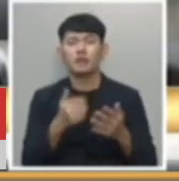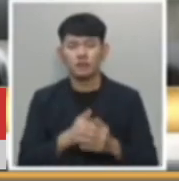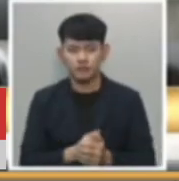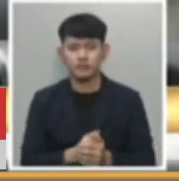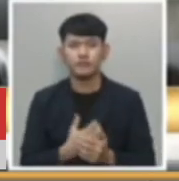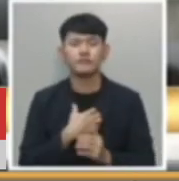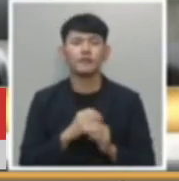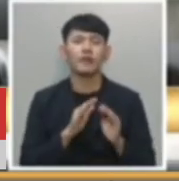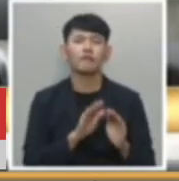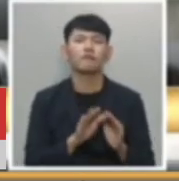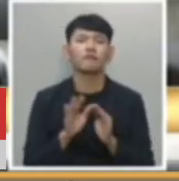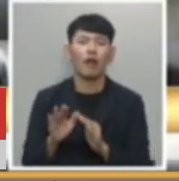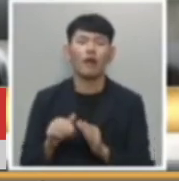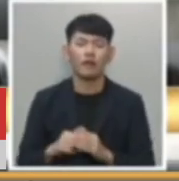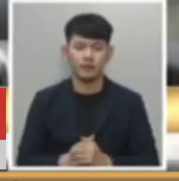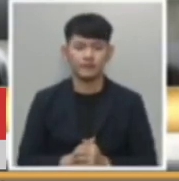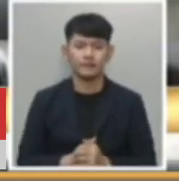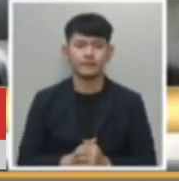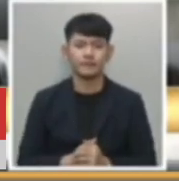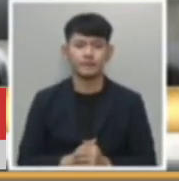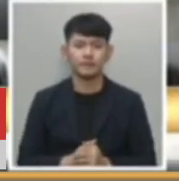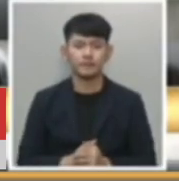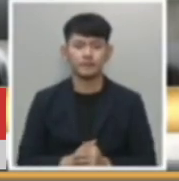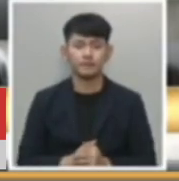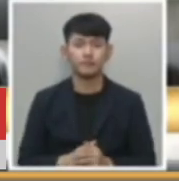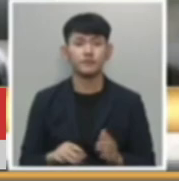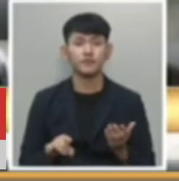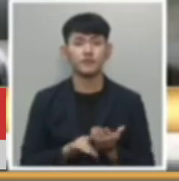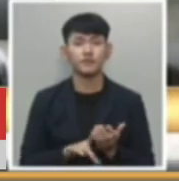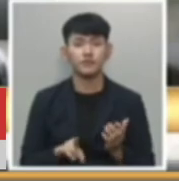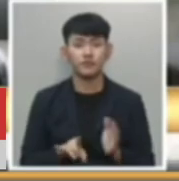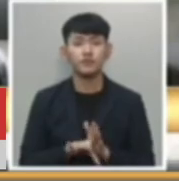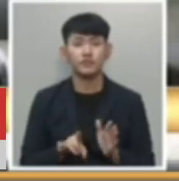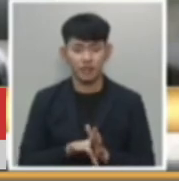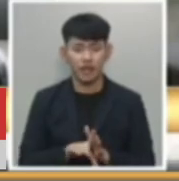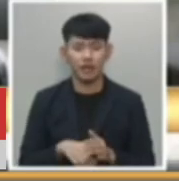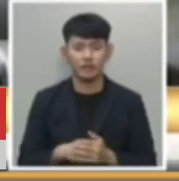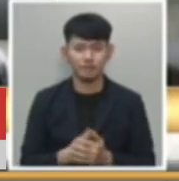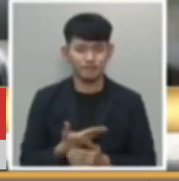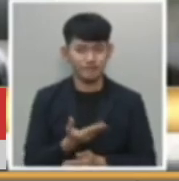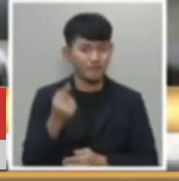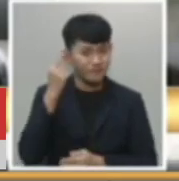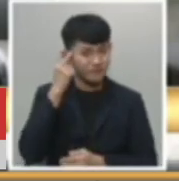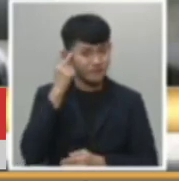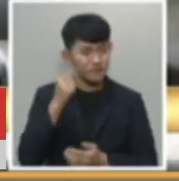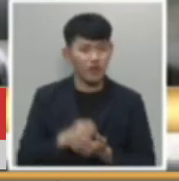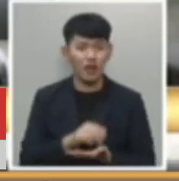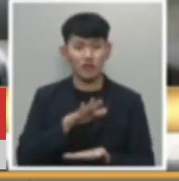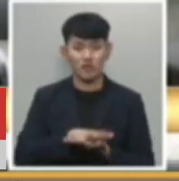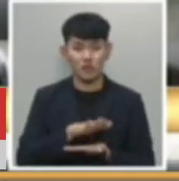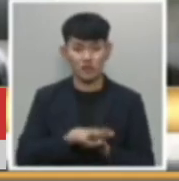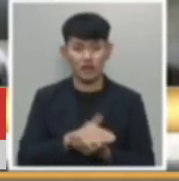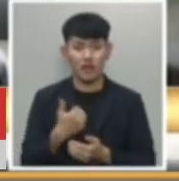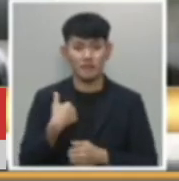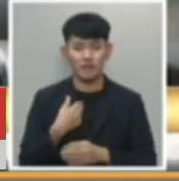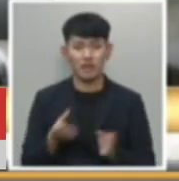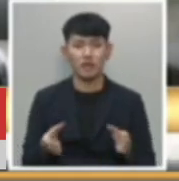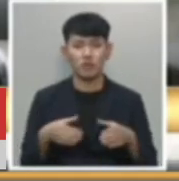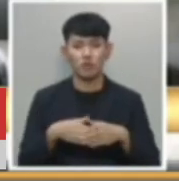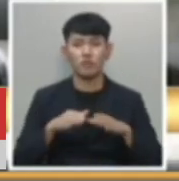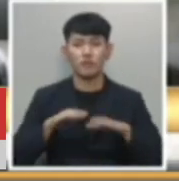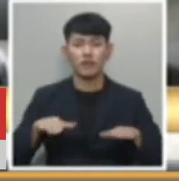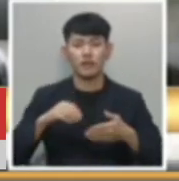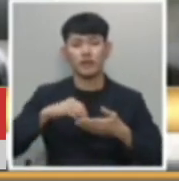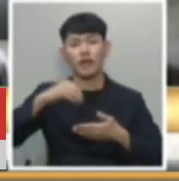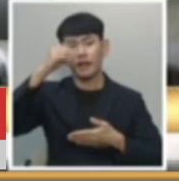ากจะฝากก็เหลืออีกสุดท้ายก็คือท่านทราบไหมว่าในโรงเรียนประถมศึกษามีนักเรียนกลุ่มหนึ่งที่เปิ